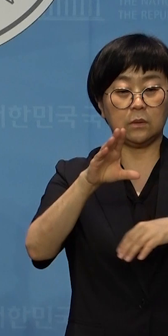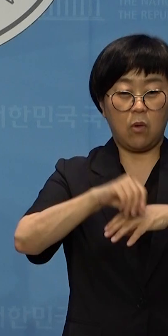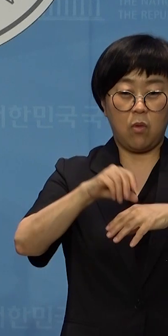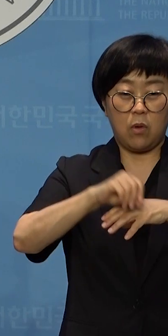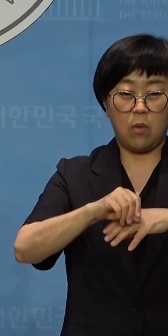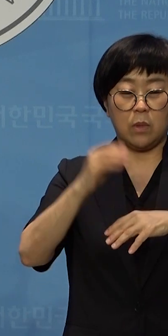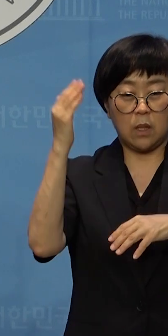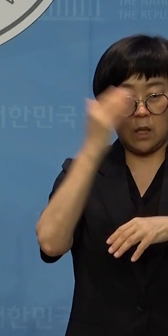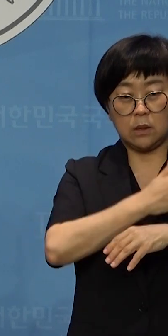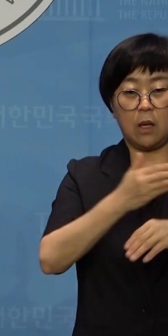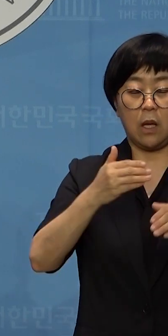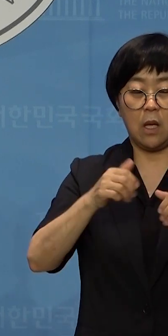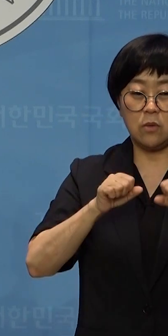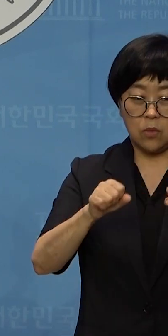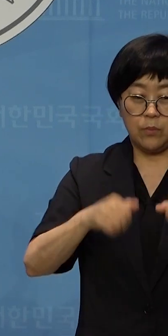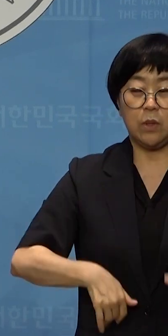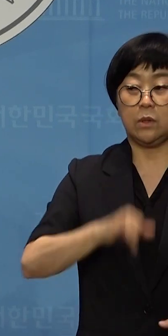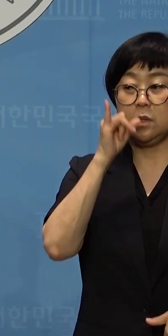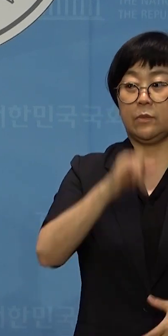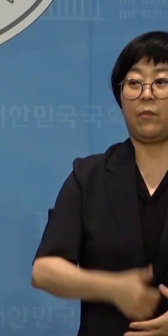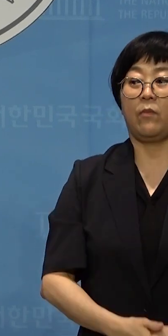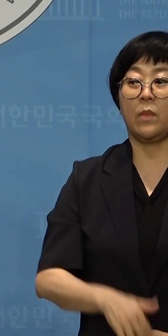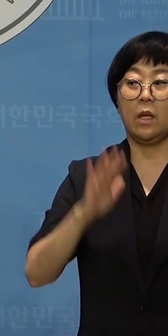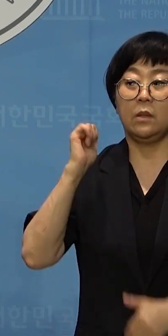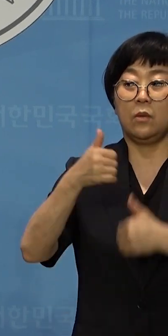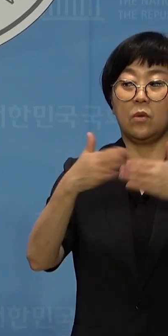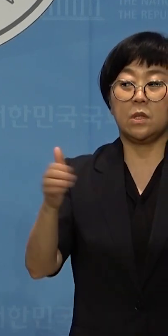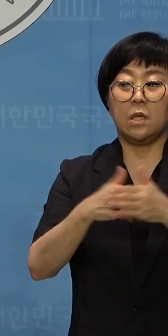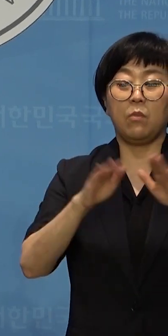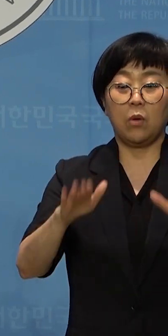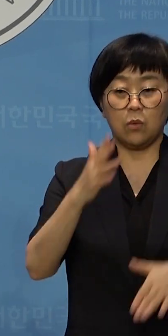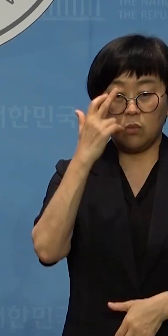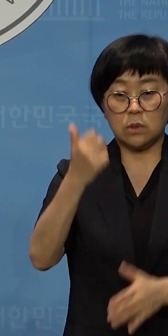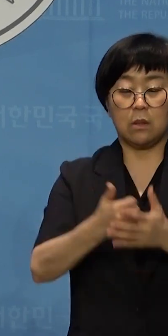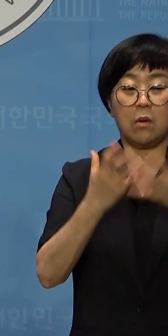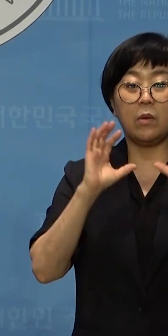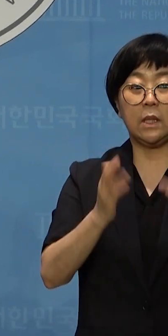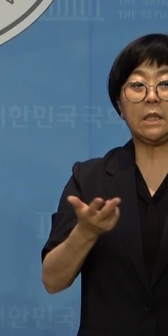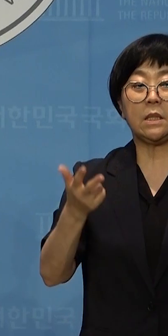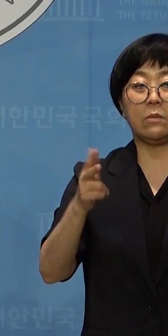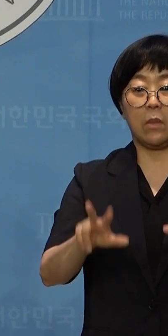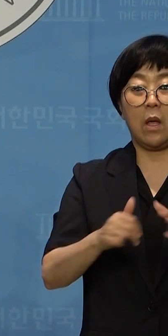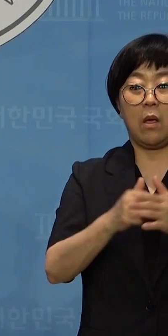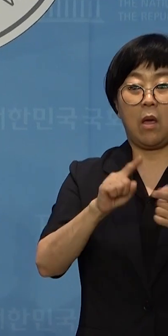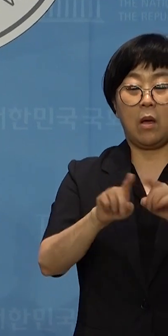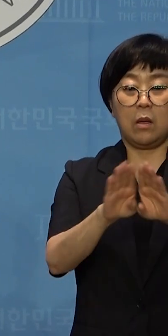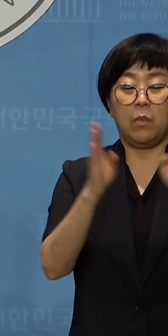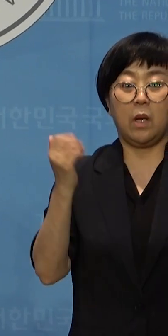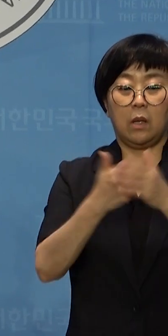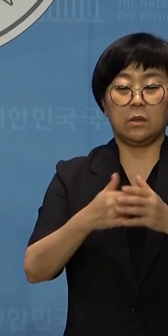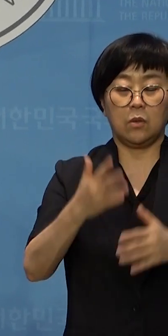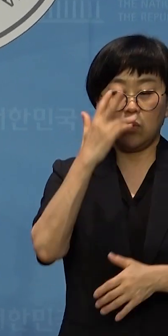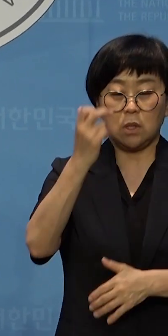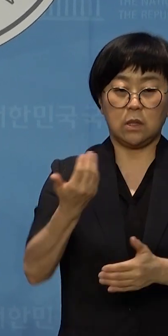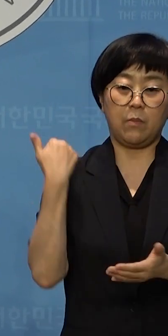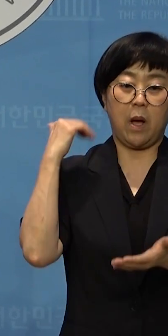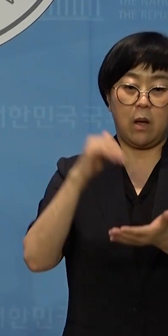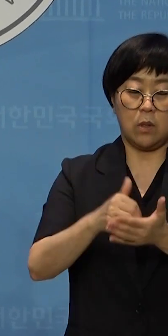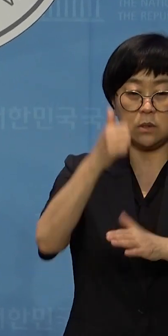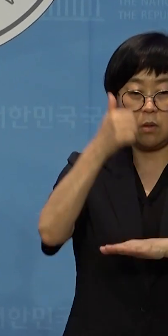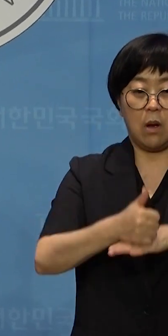정화 작업을 실시해야 합니다. 대통령실은 이번 용산 어린이 정원 개방에 대해 용산 기지 반환